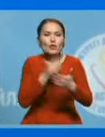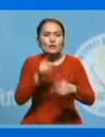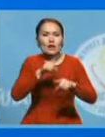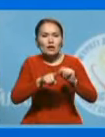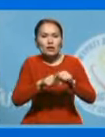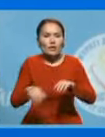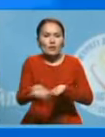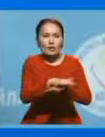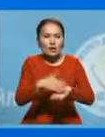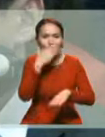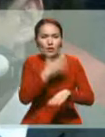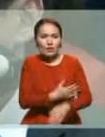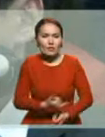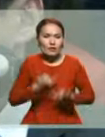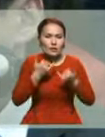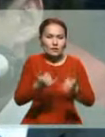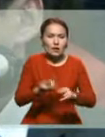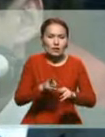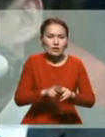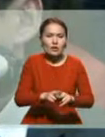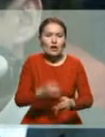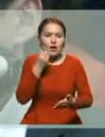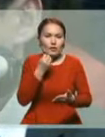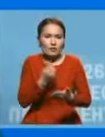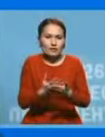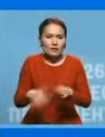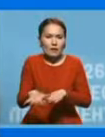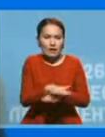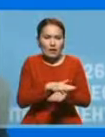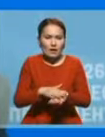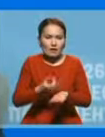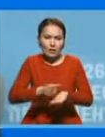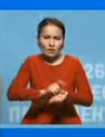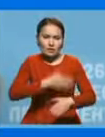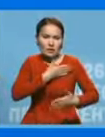және мемлекеттілік деген ұғымдарды жоғары бағалауының айғағы.